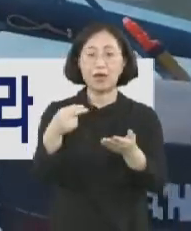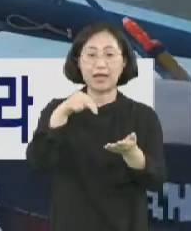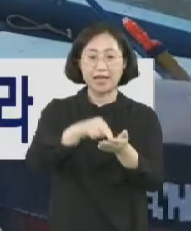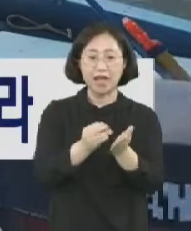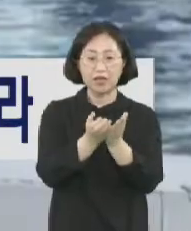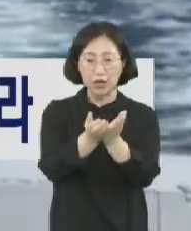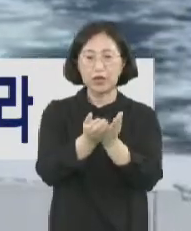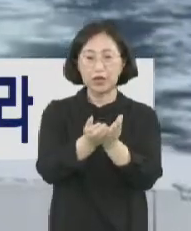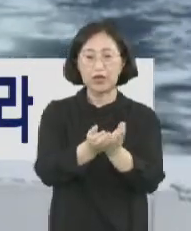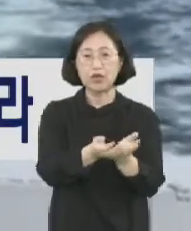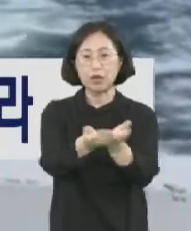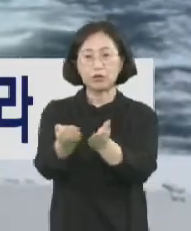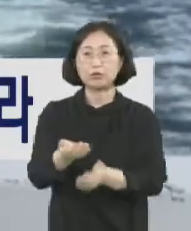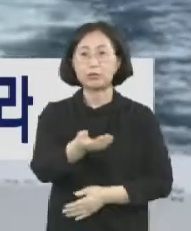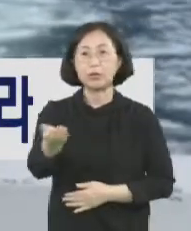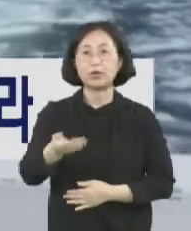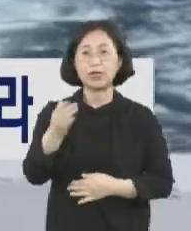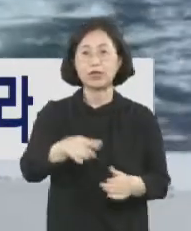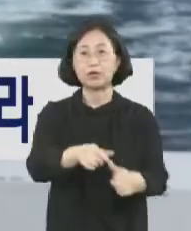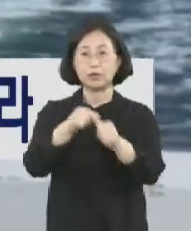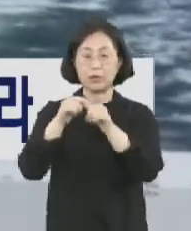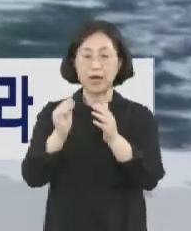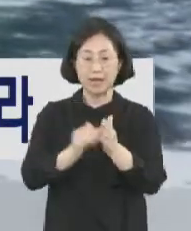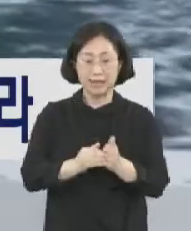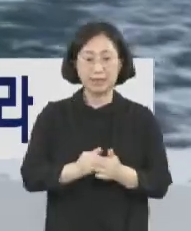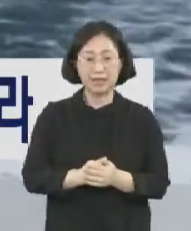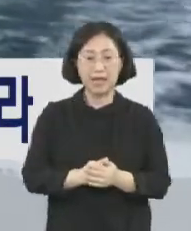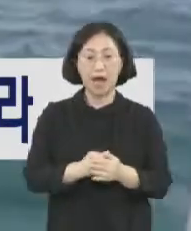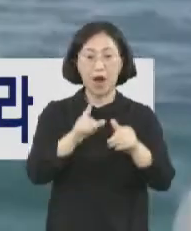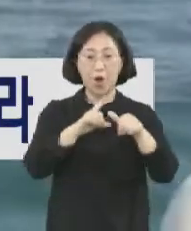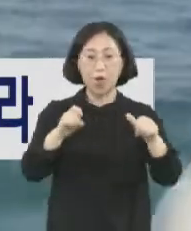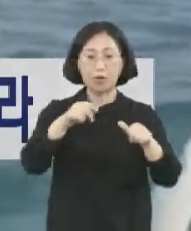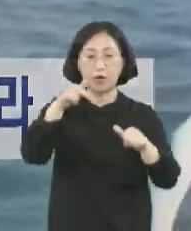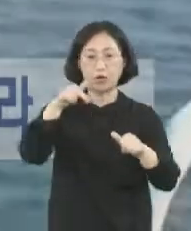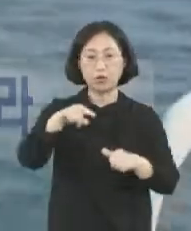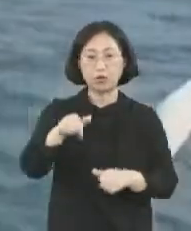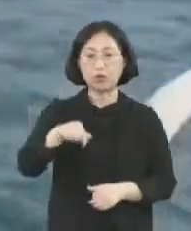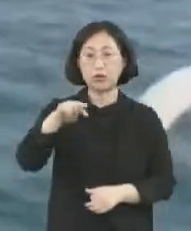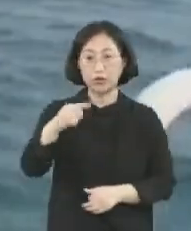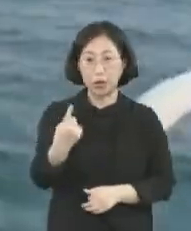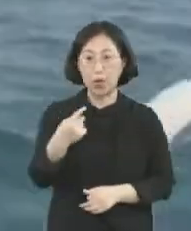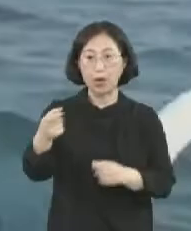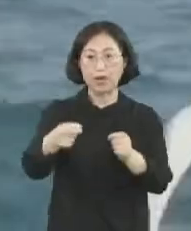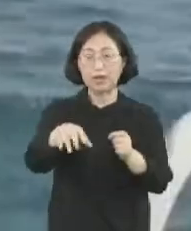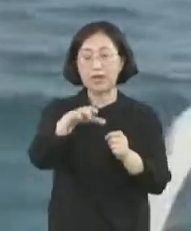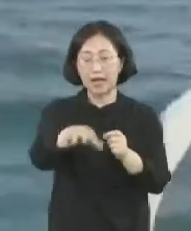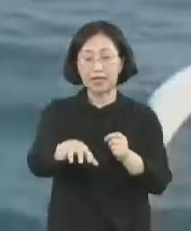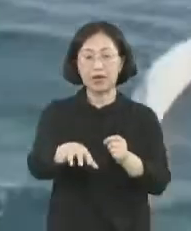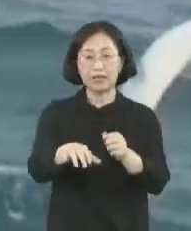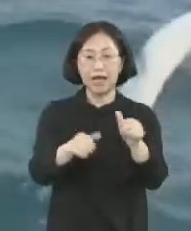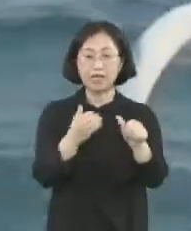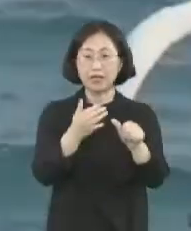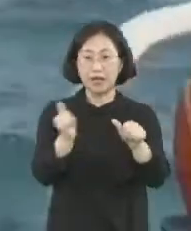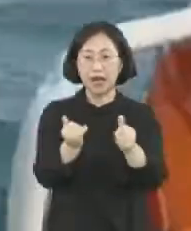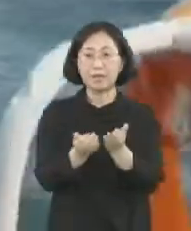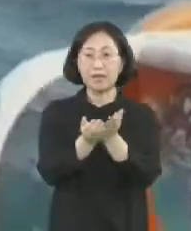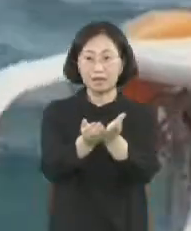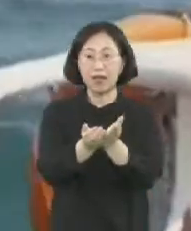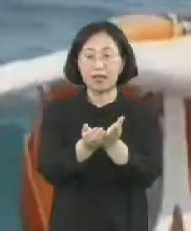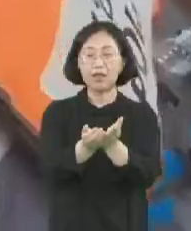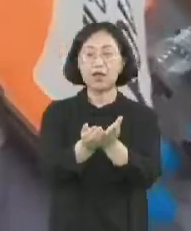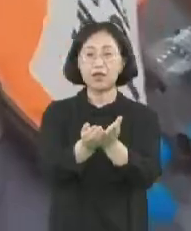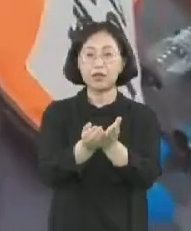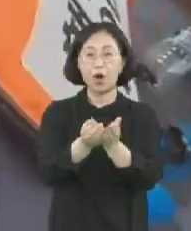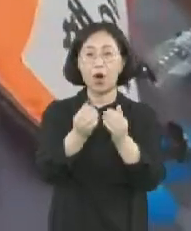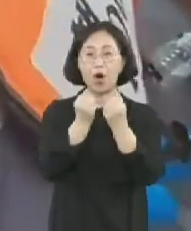표류해 구조 작업을 벌였습니다 비슷한 시간 홍성 죽도 인근 해상에서 는 다섯 명이 탄 모터 보트가 기관 고장을